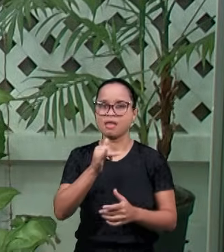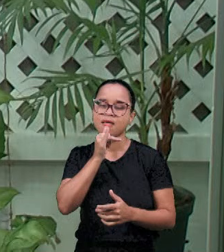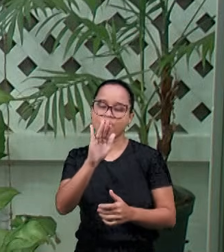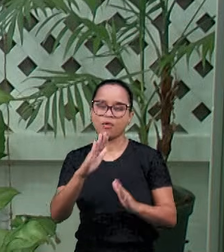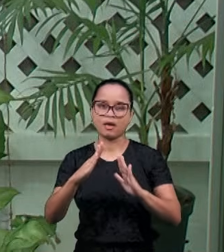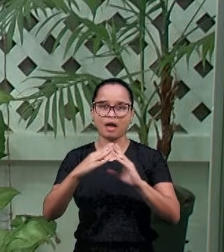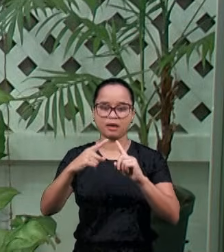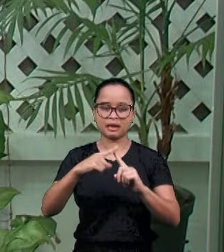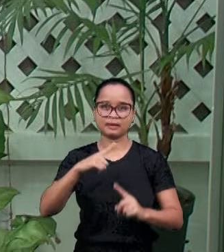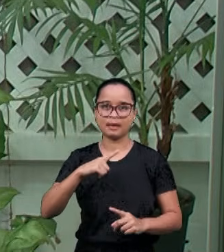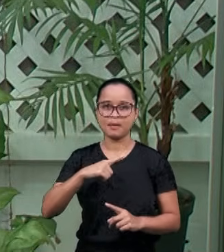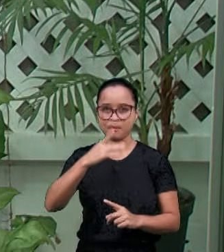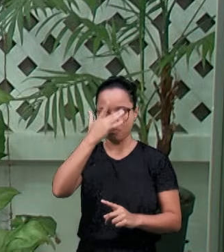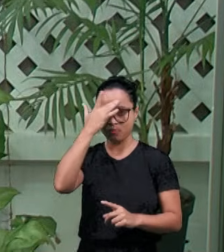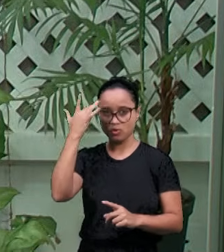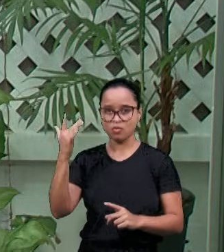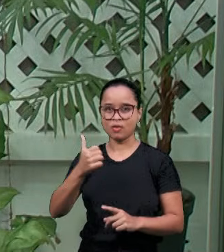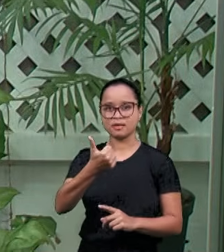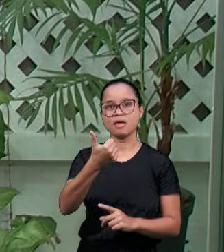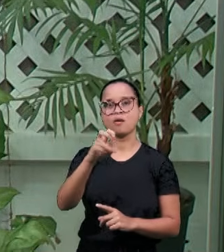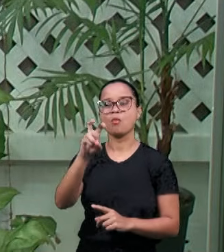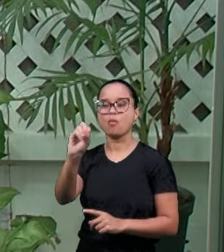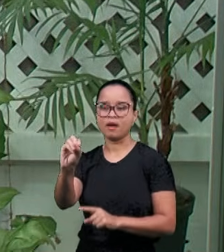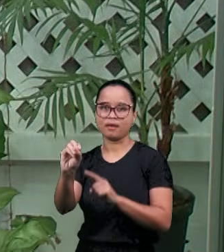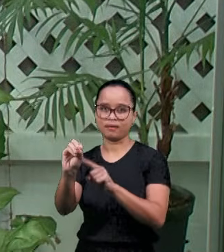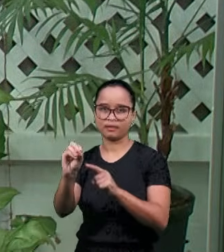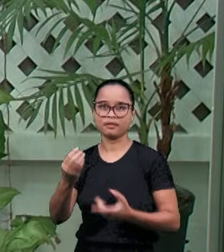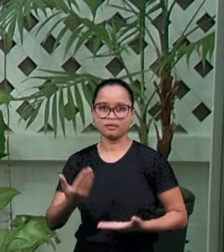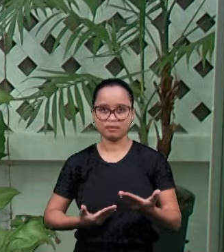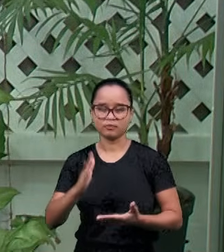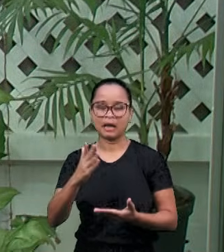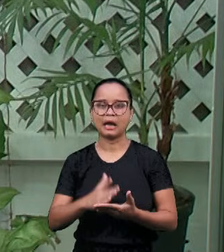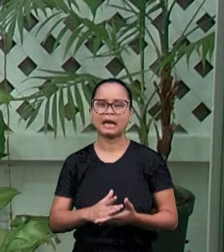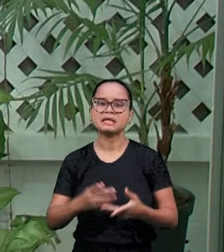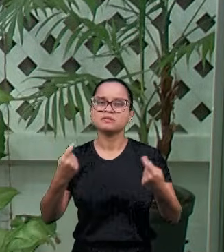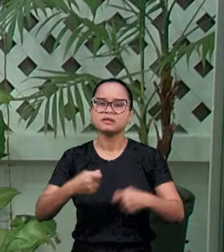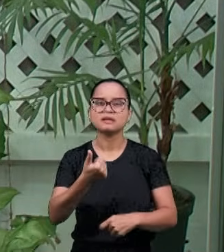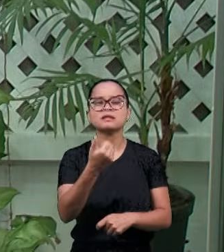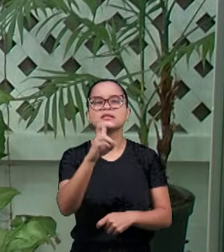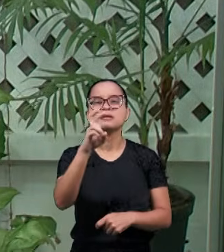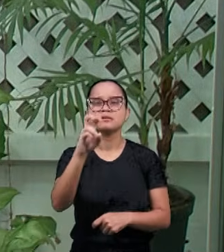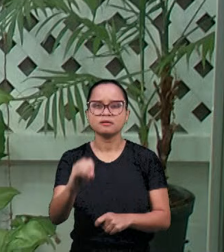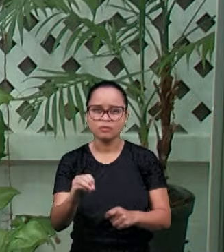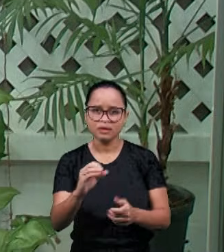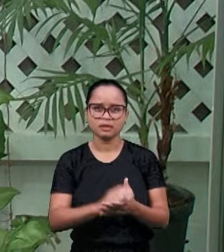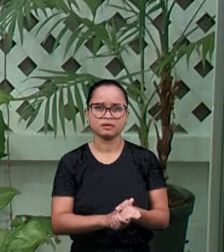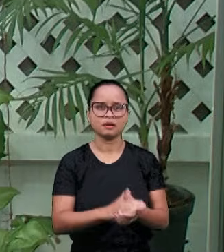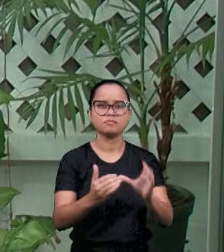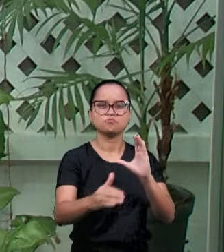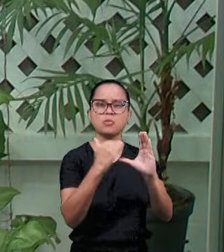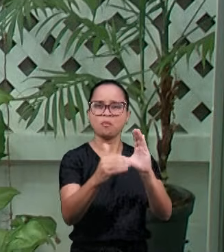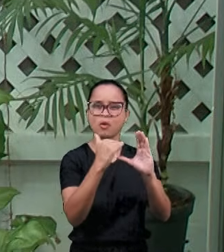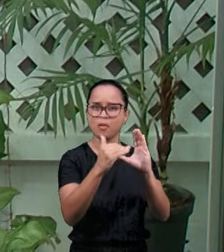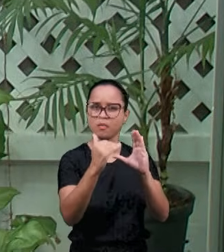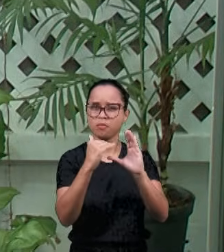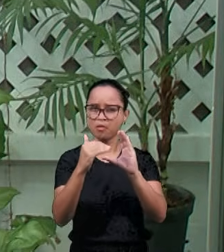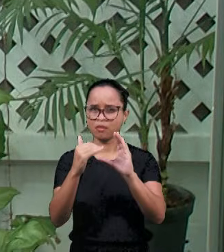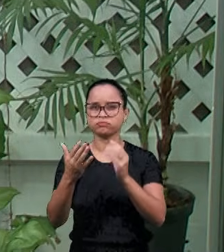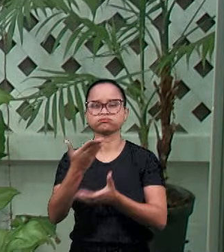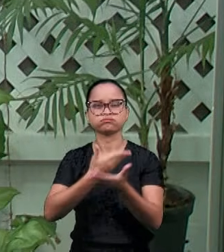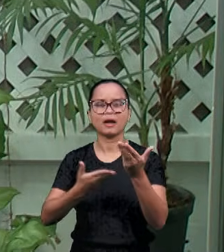d'une église qui a 150 membres. Pas besoin que 150 frères envoient